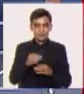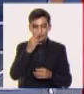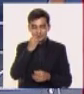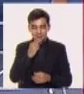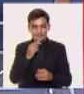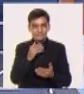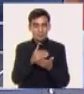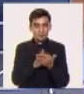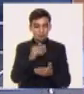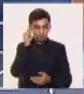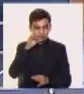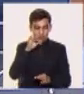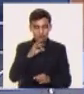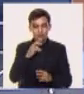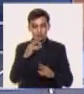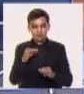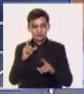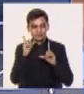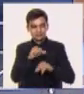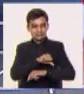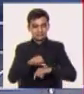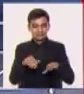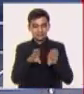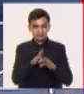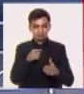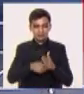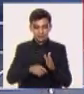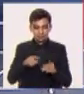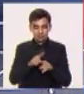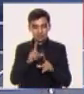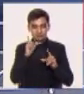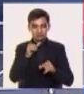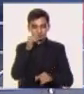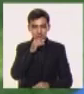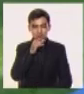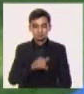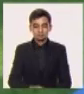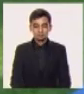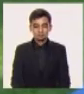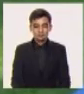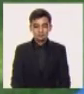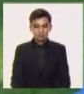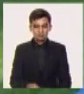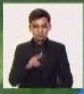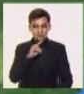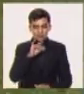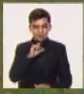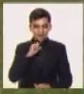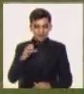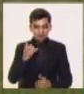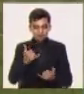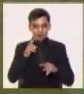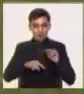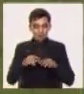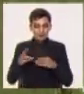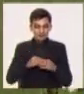невозможно вылететь из-за заблокированных границ. Материал Нургали Карабаева. Диас Мунаров отдыхает с родными. Сейчас